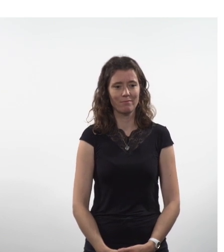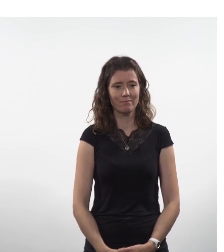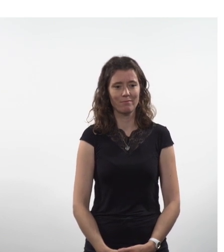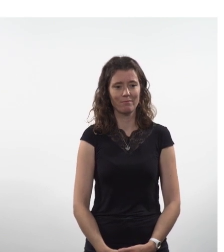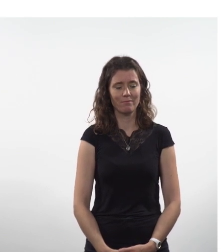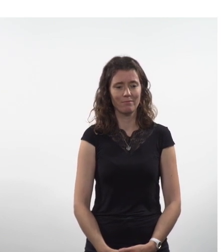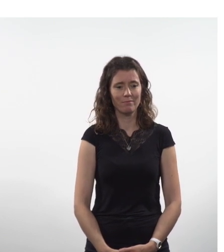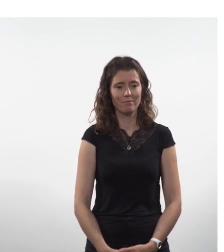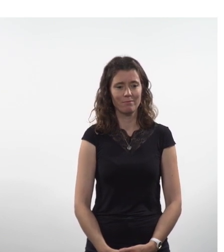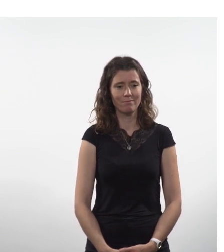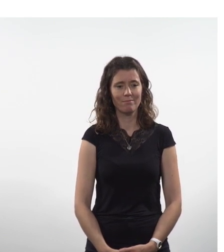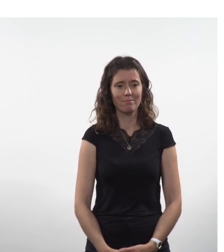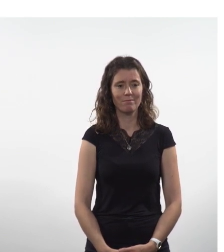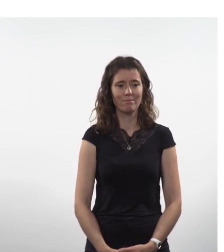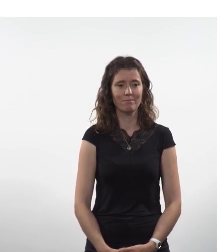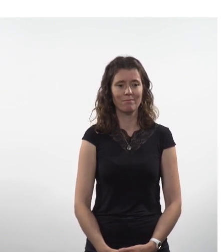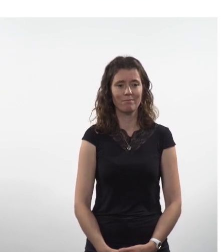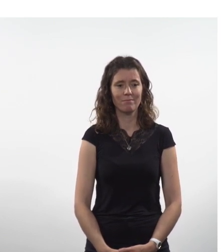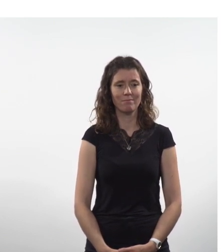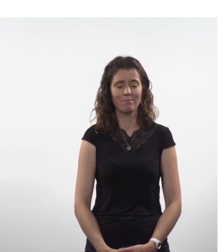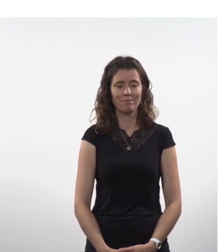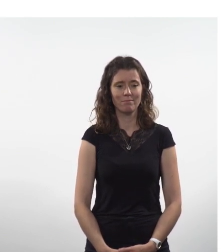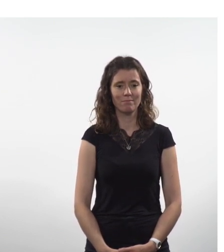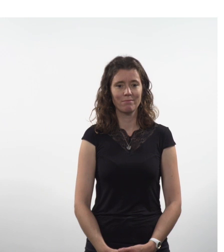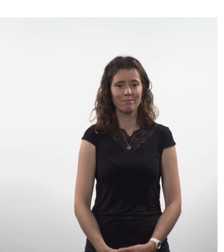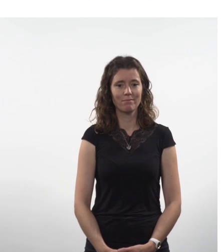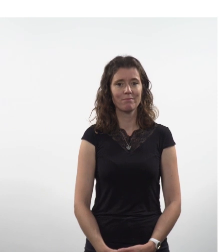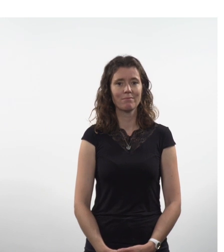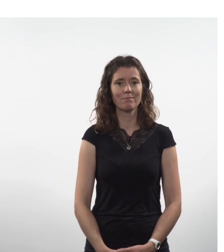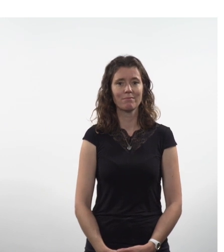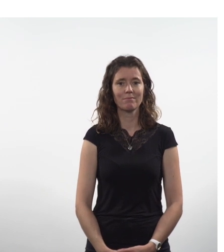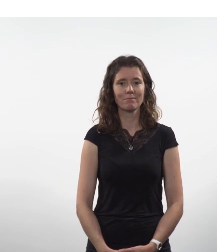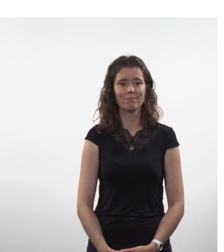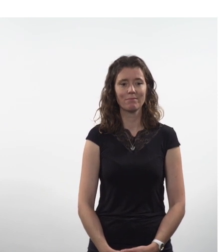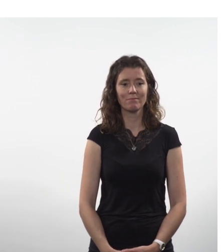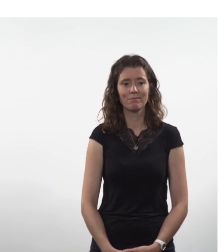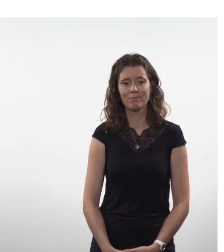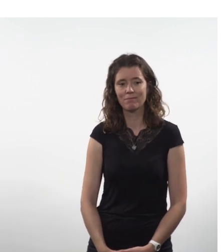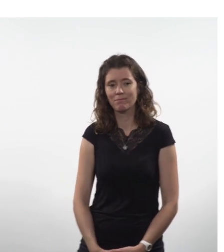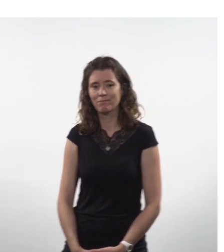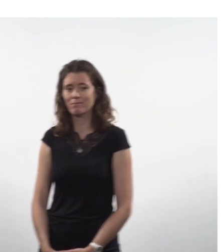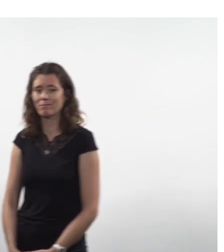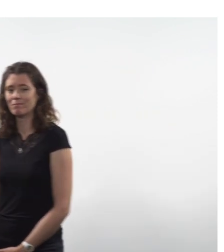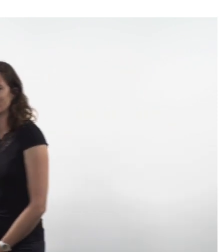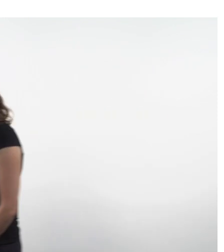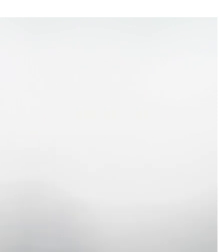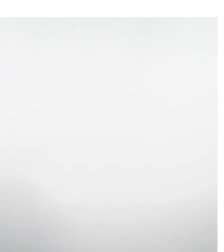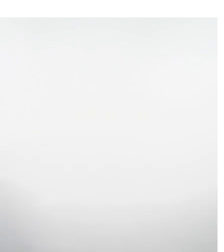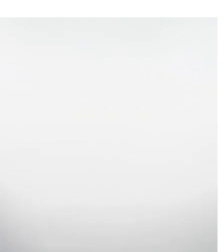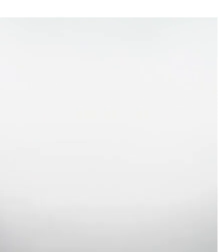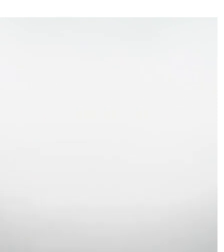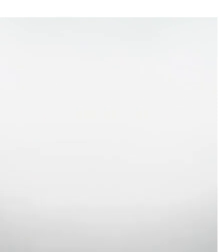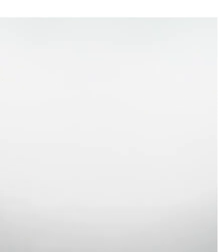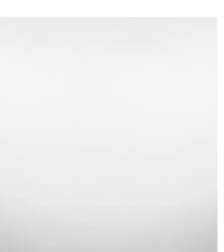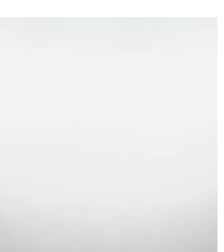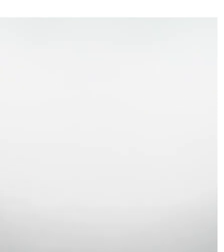chapeau et jambon, en fin de compte, l'image labiale est la même. Et donc, bah, très souvent, la personne